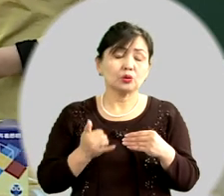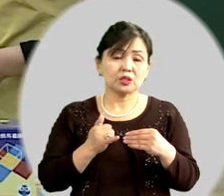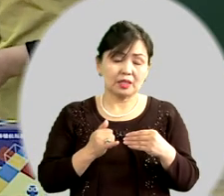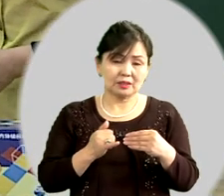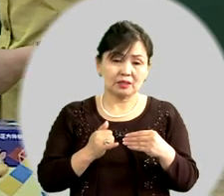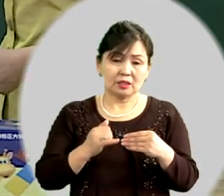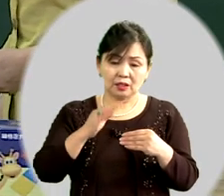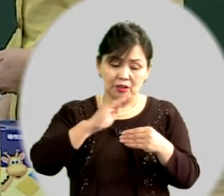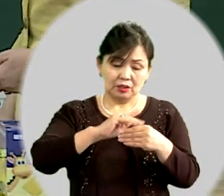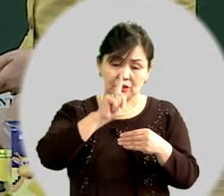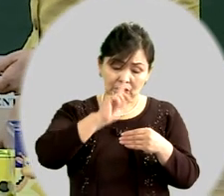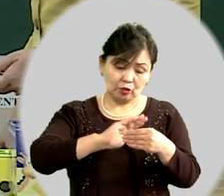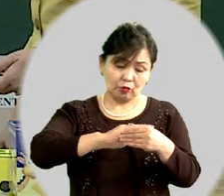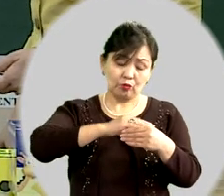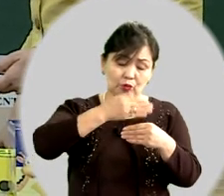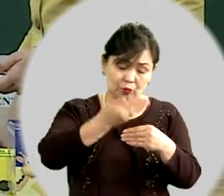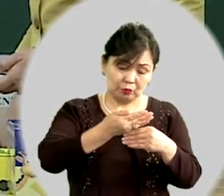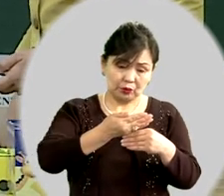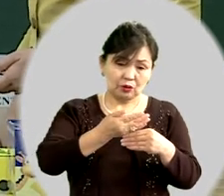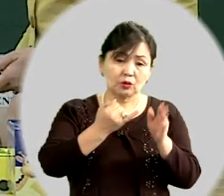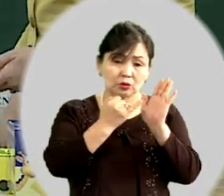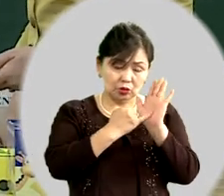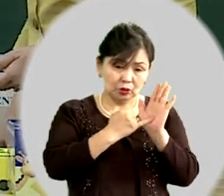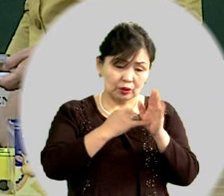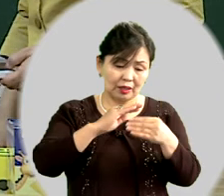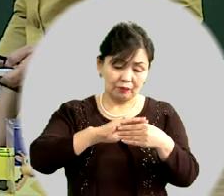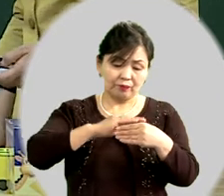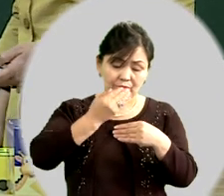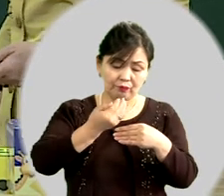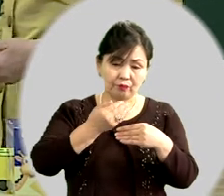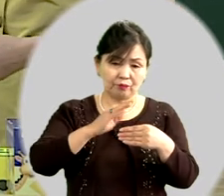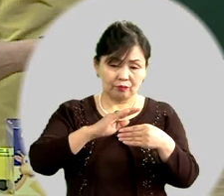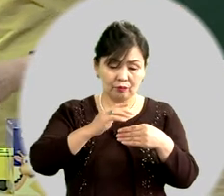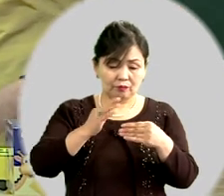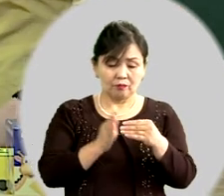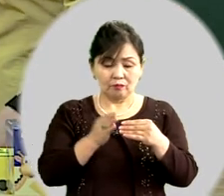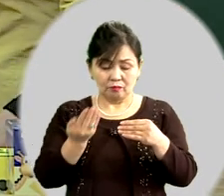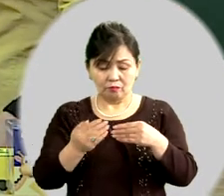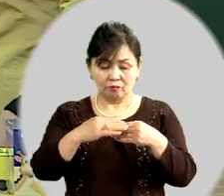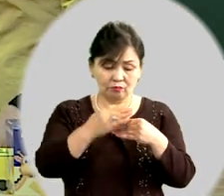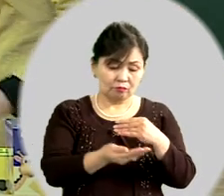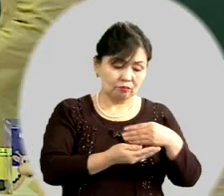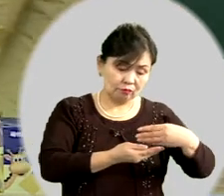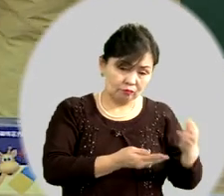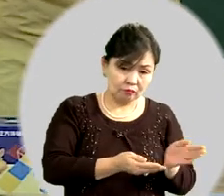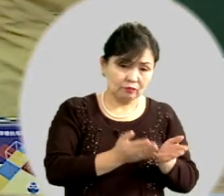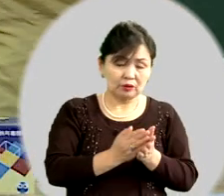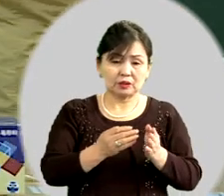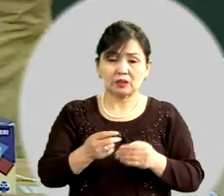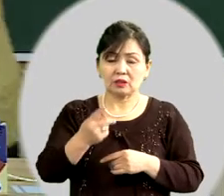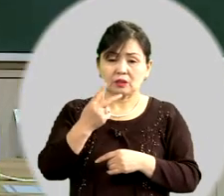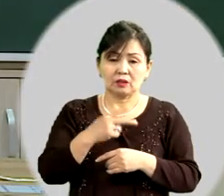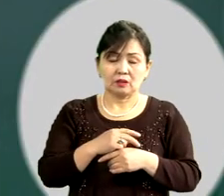6 байгаа учраас дэлгэсийн талбай хэмжээг 1 талсын талбайгаа 6 дахин ихсгэж олно. За,